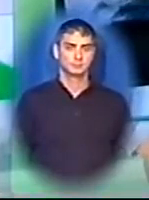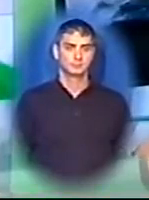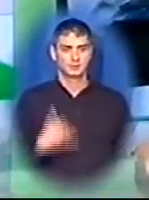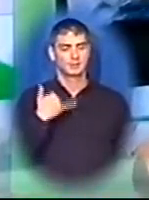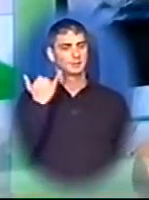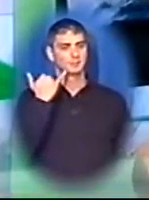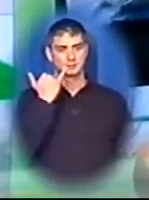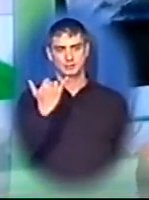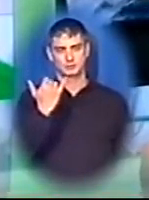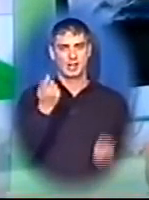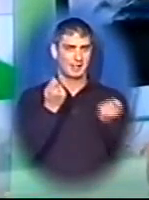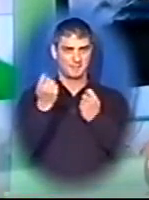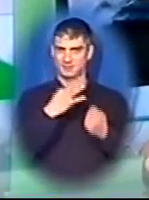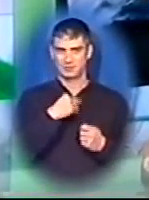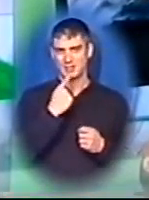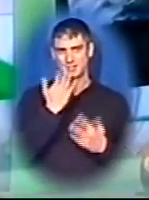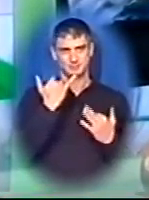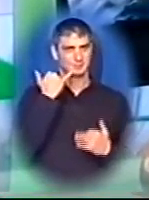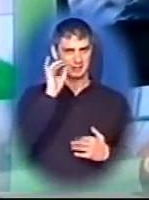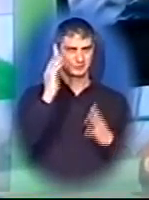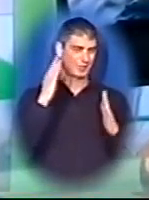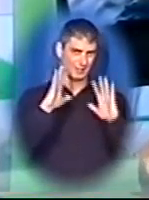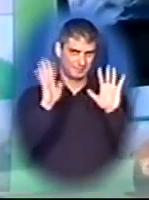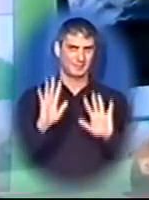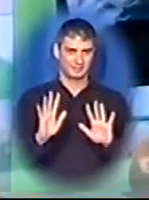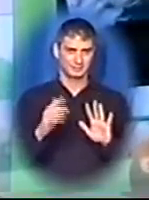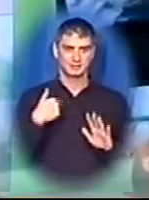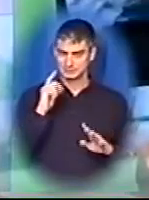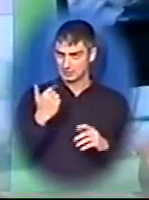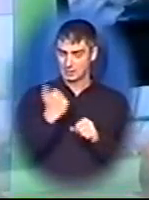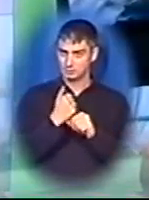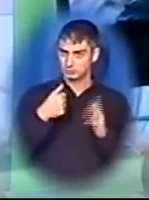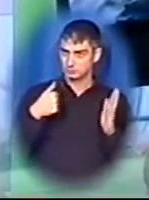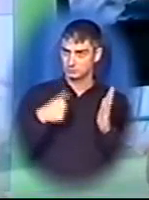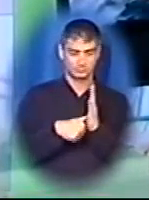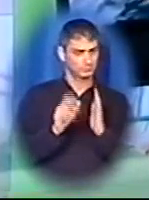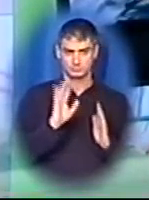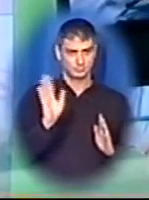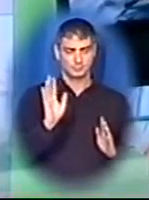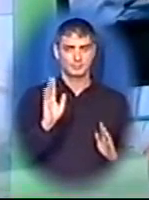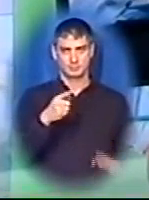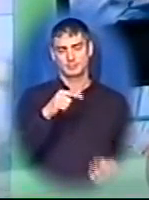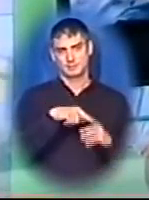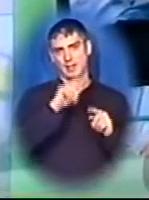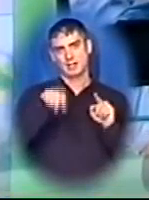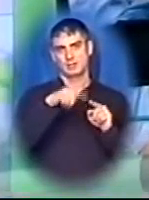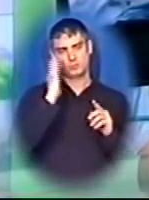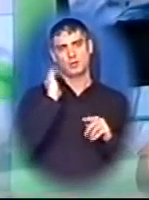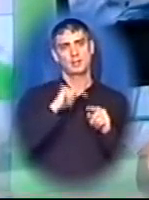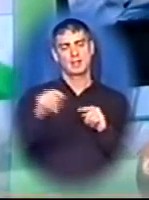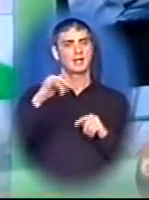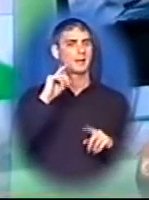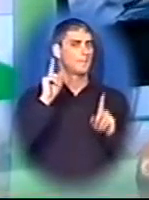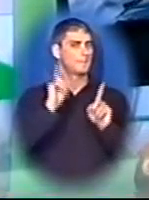המפיקה שלנו, אבל אני לא אגיד את הטלפון שלה בטלוויזיה. נכון. אני צריך לעשות סנד בסוף? לא, ללא סנד, כי החיוג הוא דרך קו